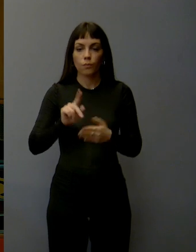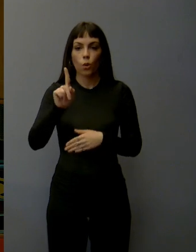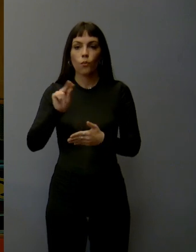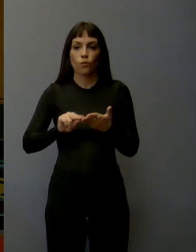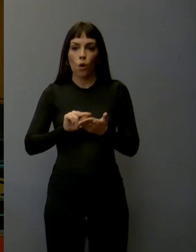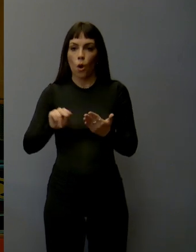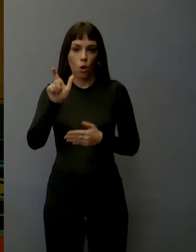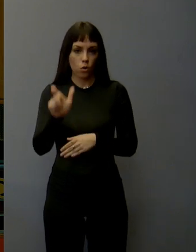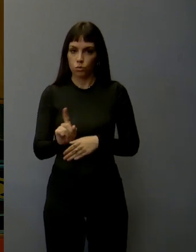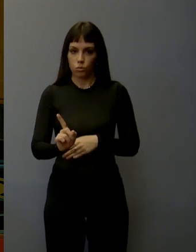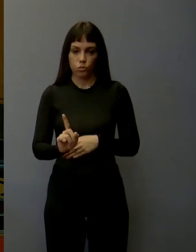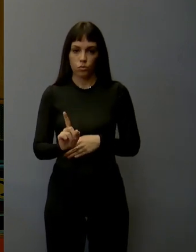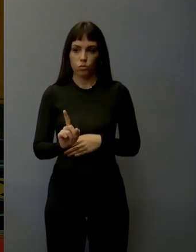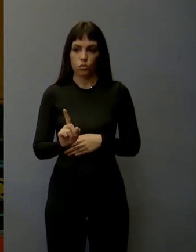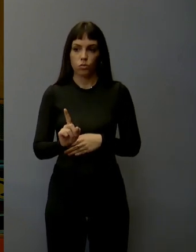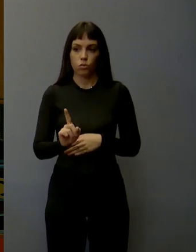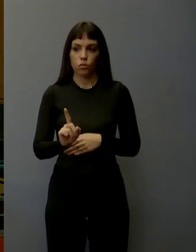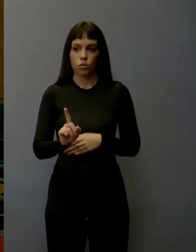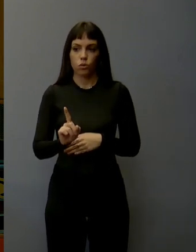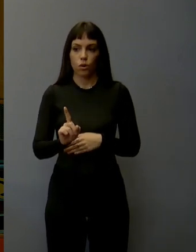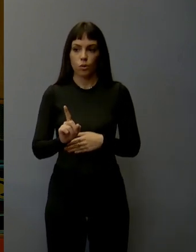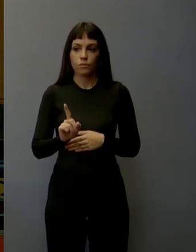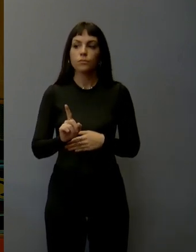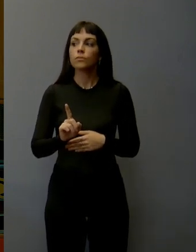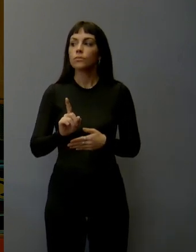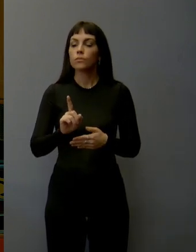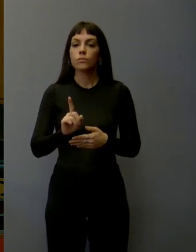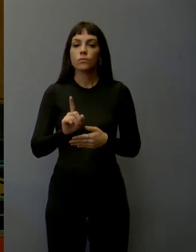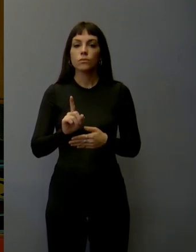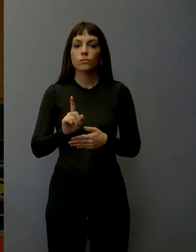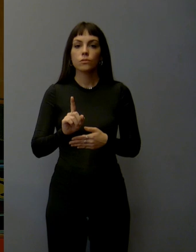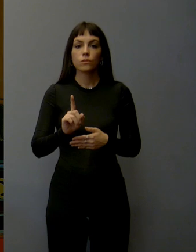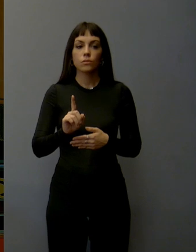e quindi la mozione è accolta